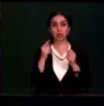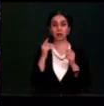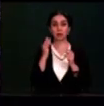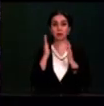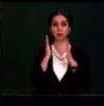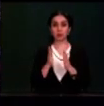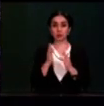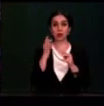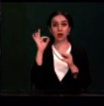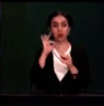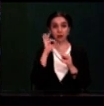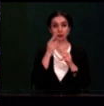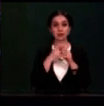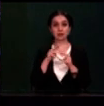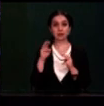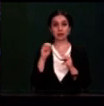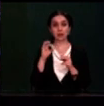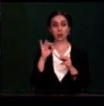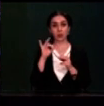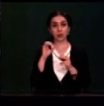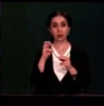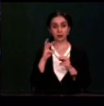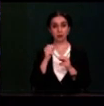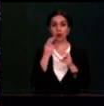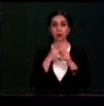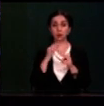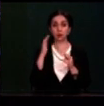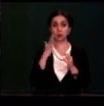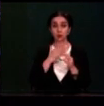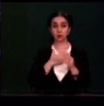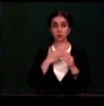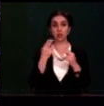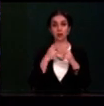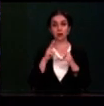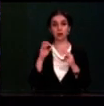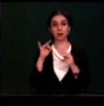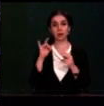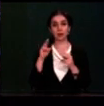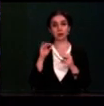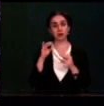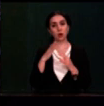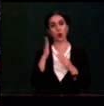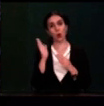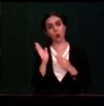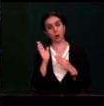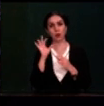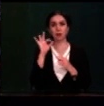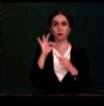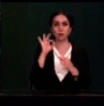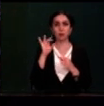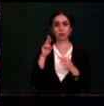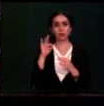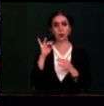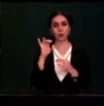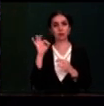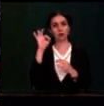teorema. Esingizda bo'lsa, o'tgan darsimizda biz siz bilan perpendikular, og'ma, proyeksiya haqida gaplashgan